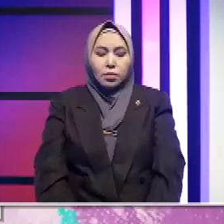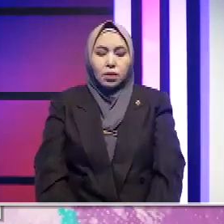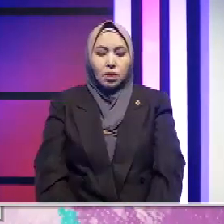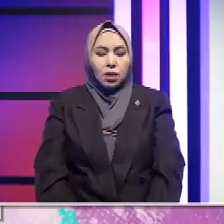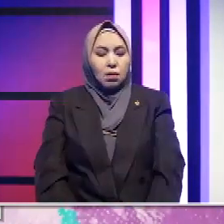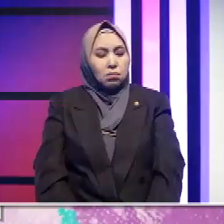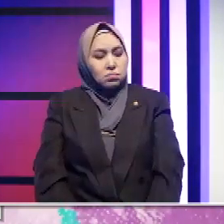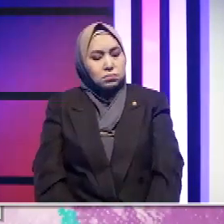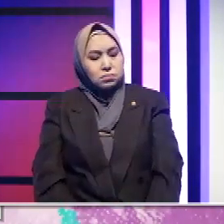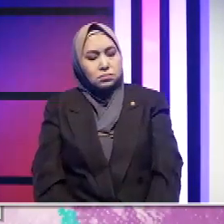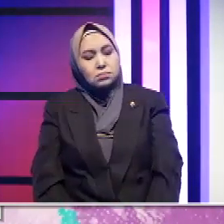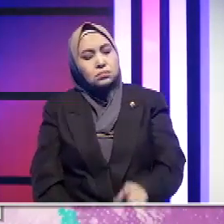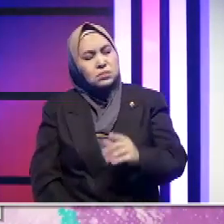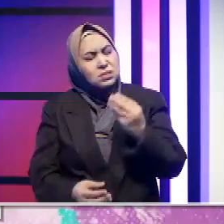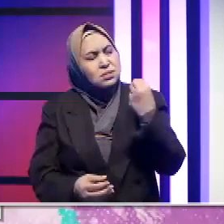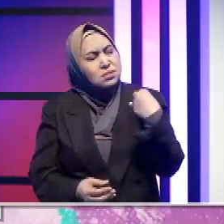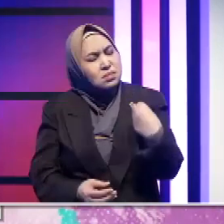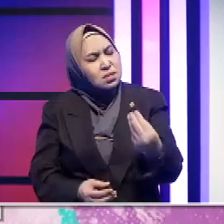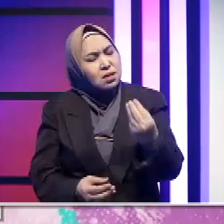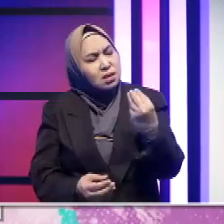Hai kolilam